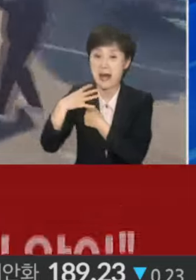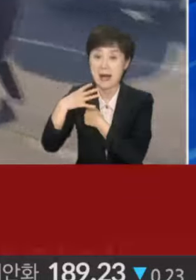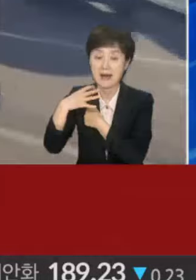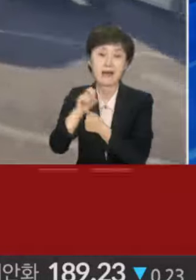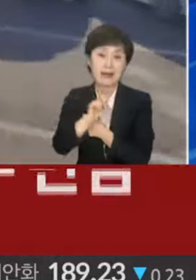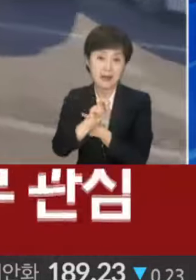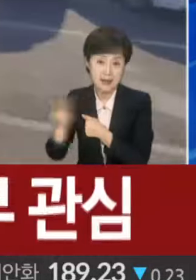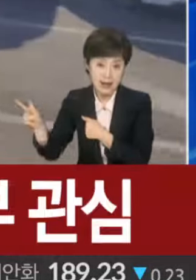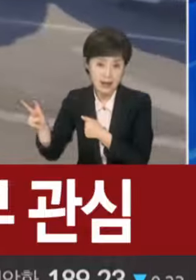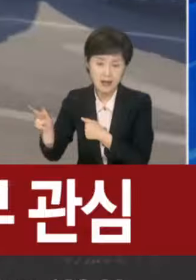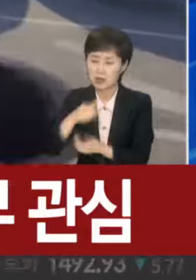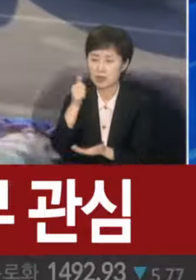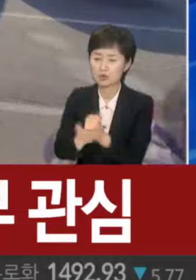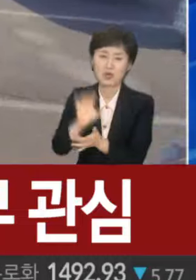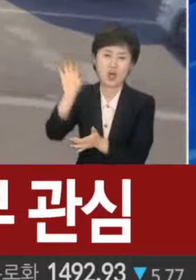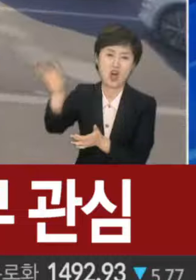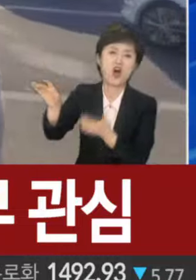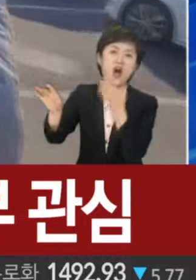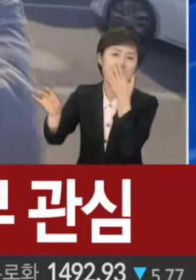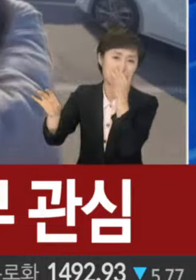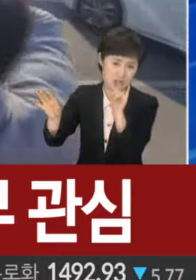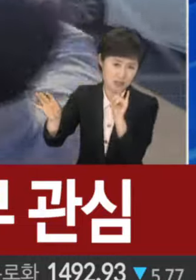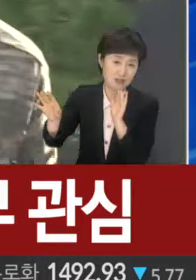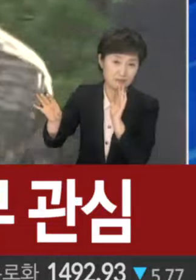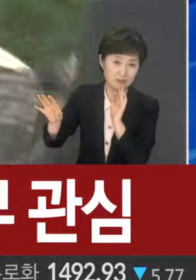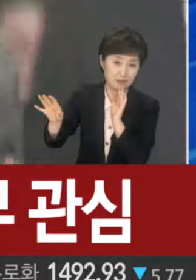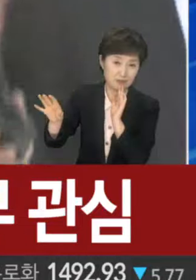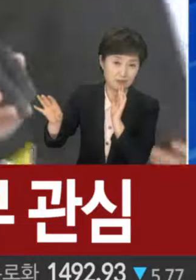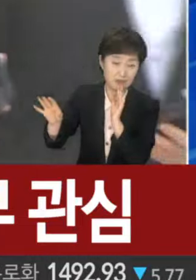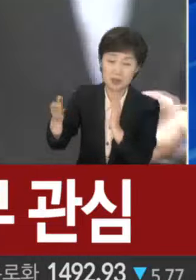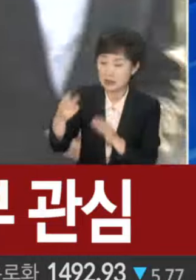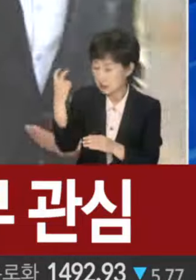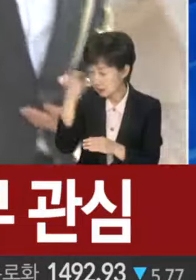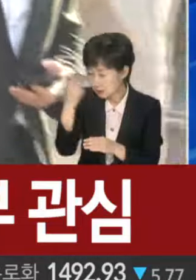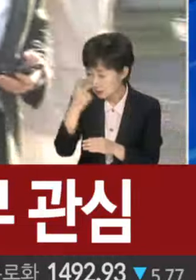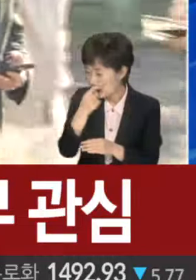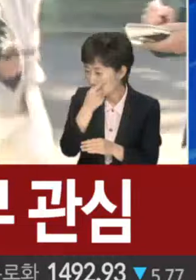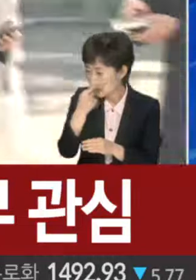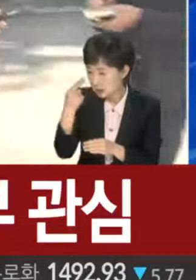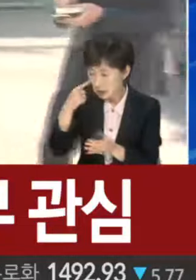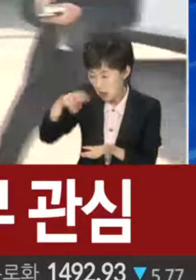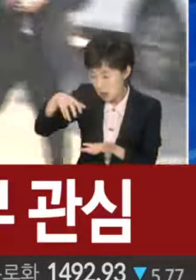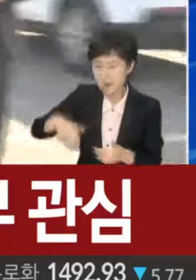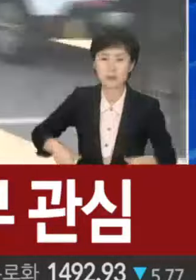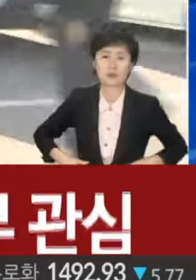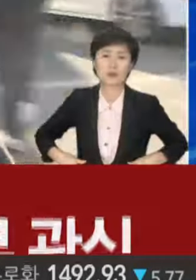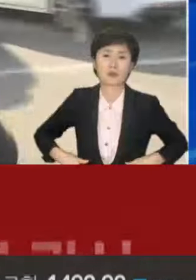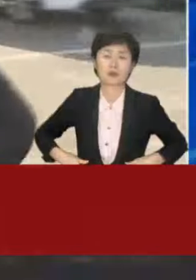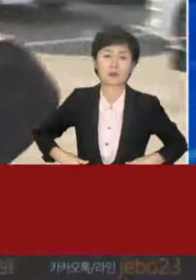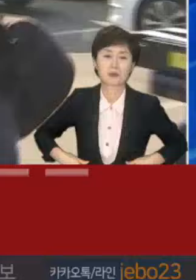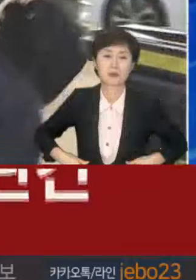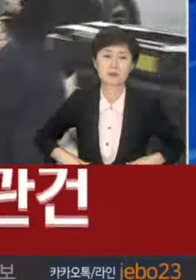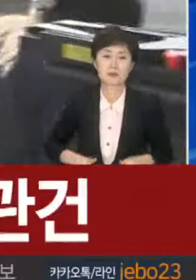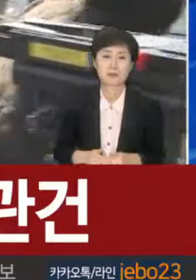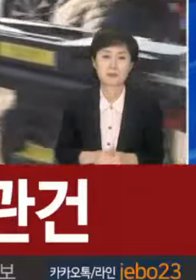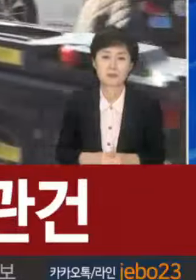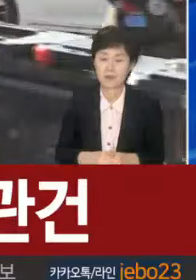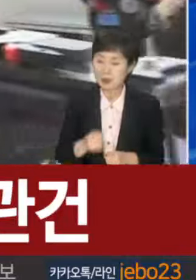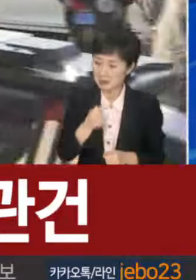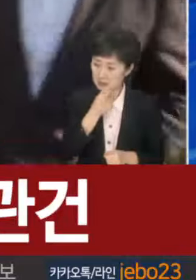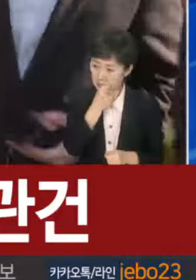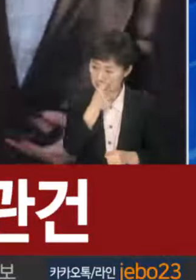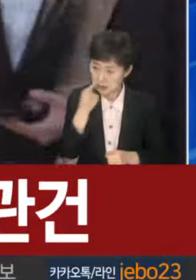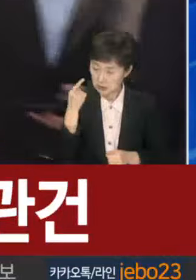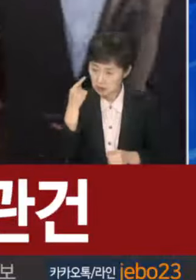업무상 과실치사죄 죄책을 확실하게 묻기 위한 입증 근거가 될 수 있기 때문에 네. 아마 이 부분까지 입증이 어느